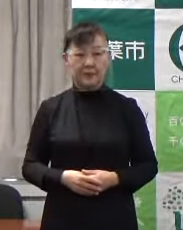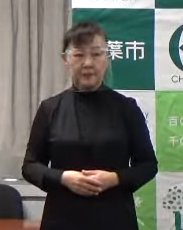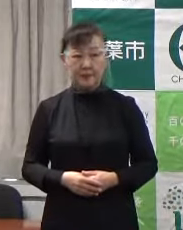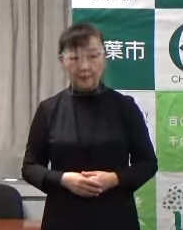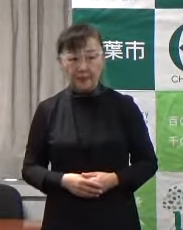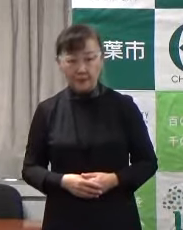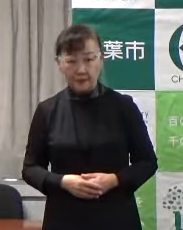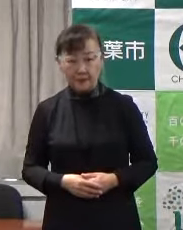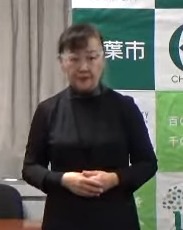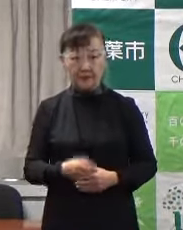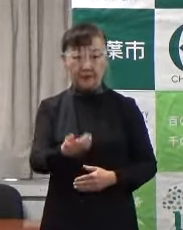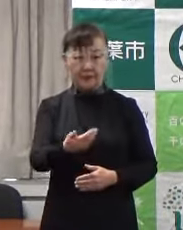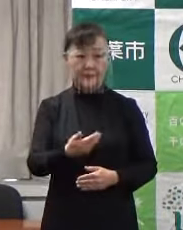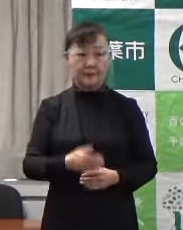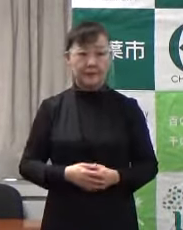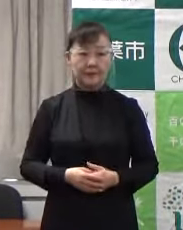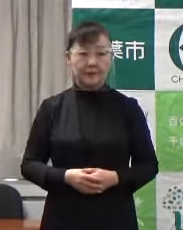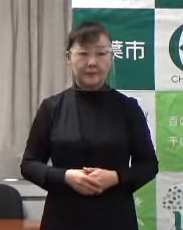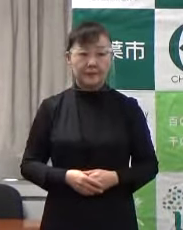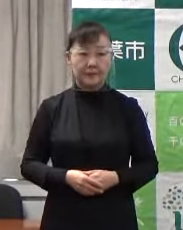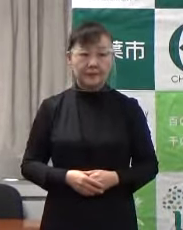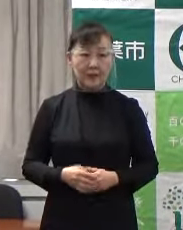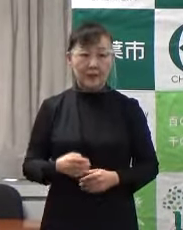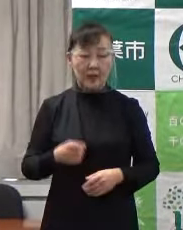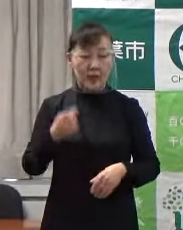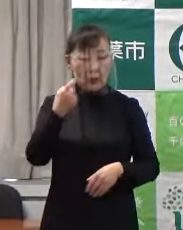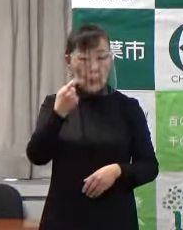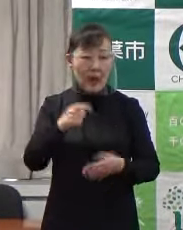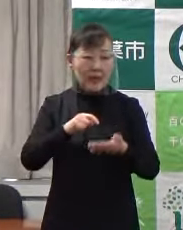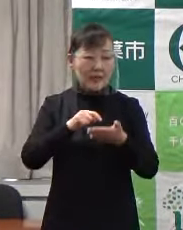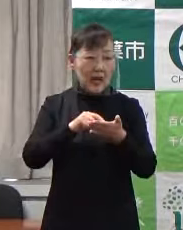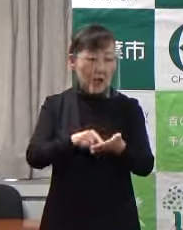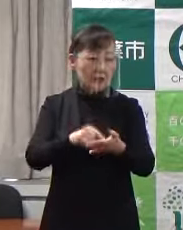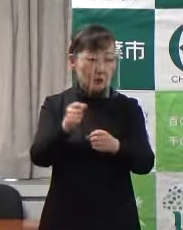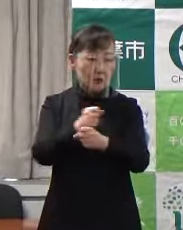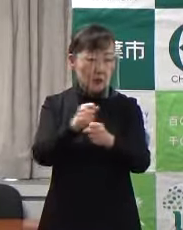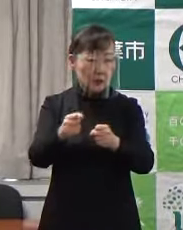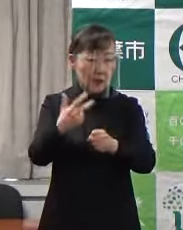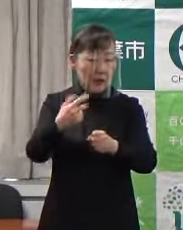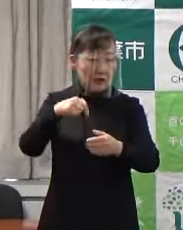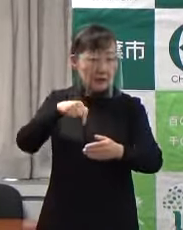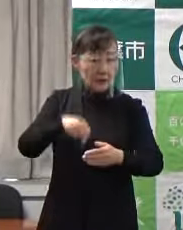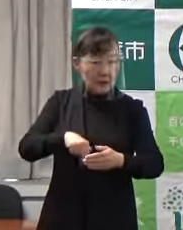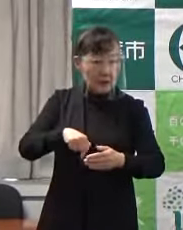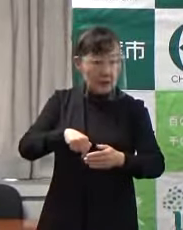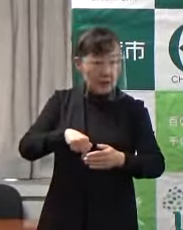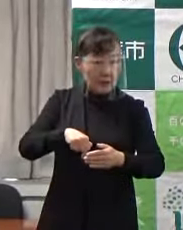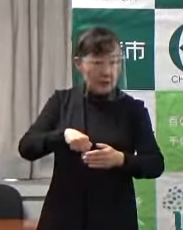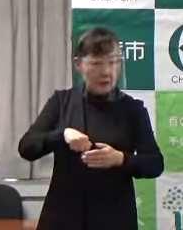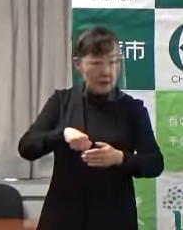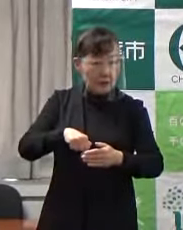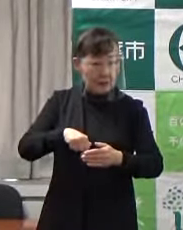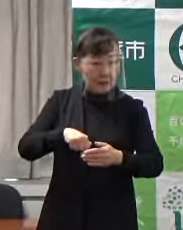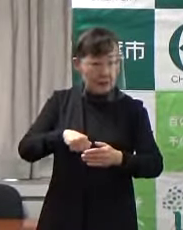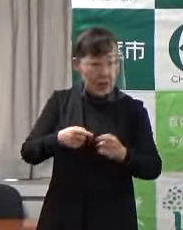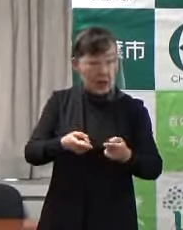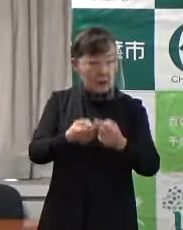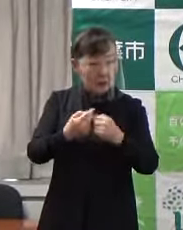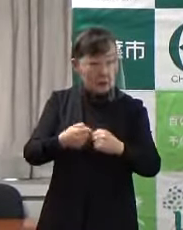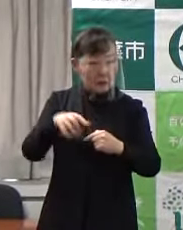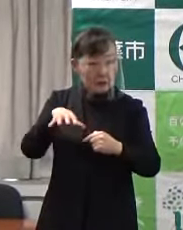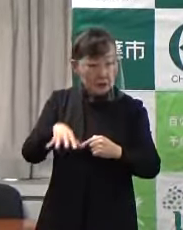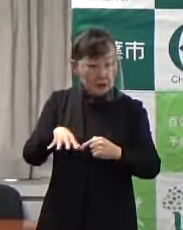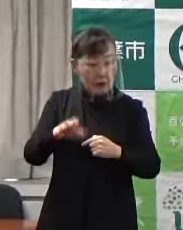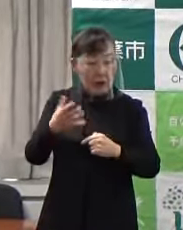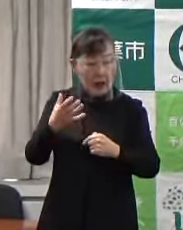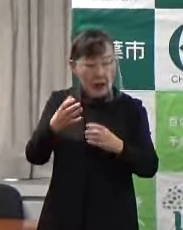新聞の長岩です。トライアル発注認定事業で市が試験導入をするというのは、いつ頃からどういう場所で